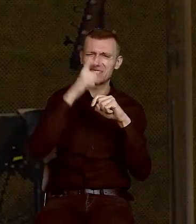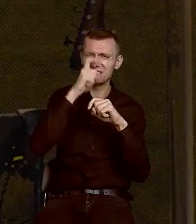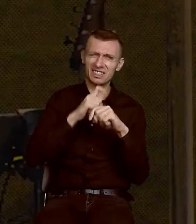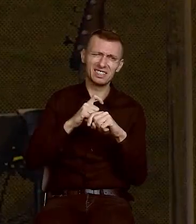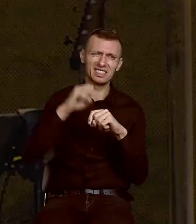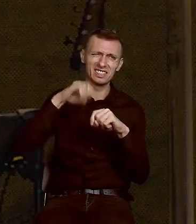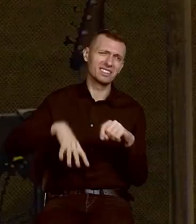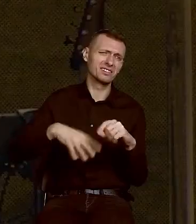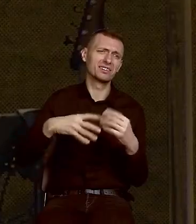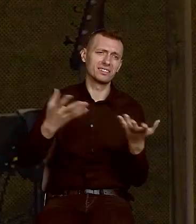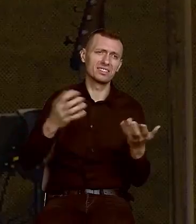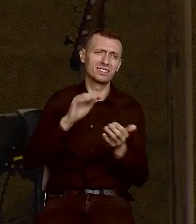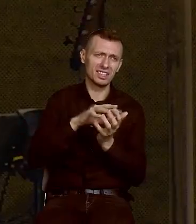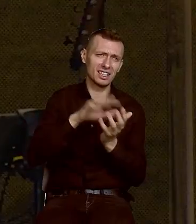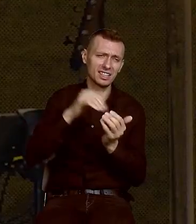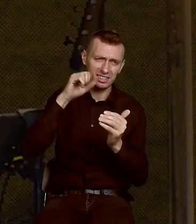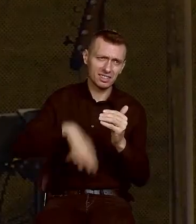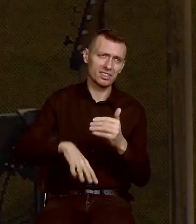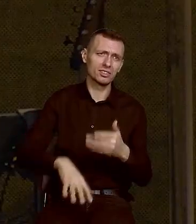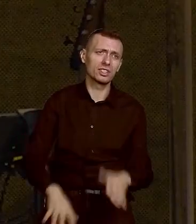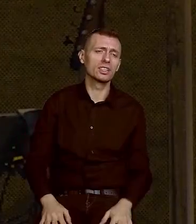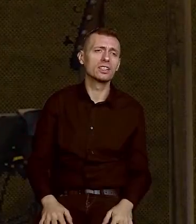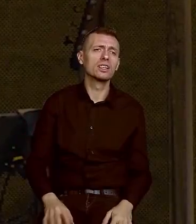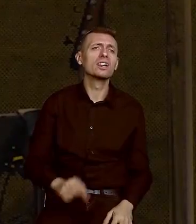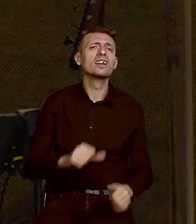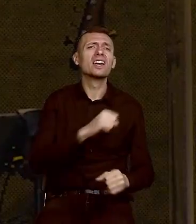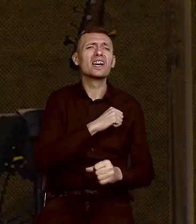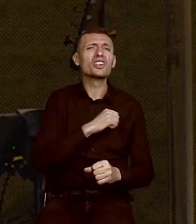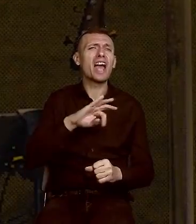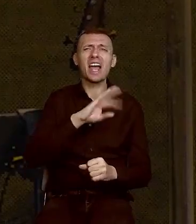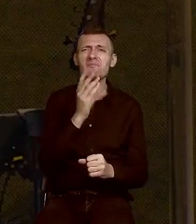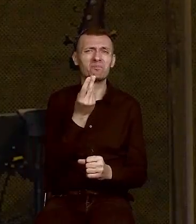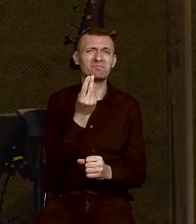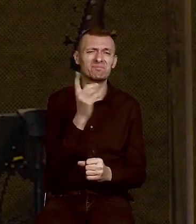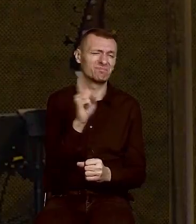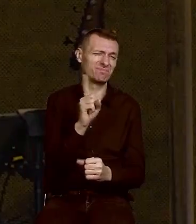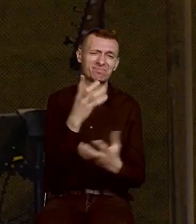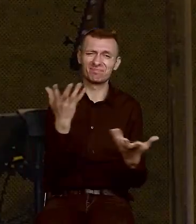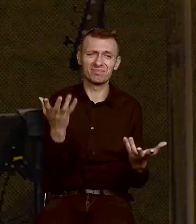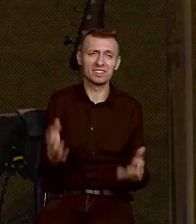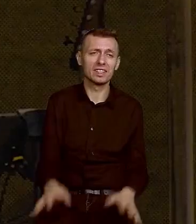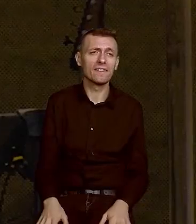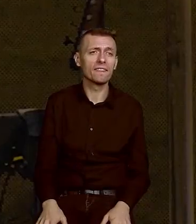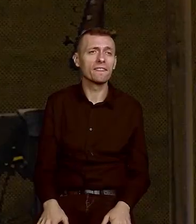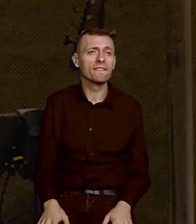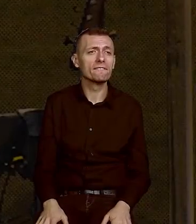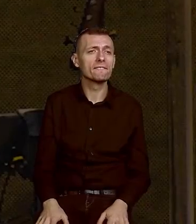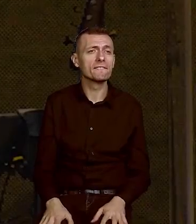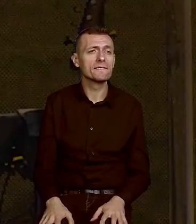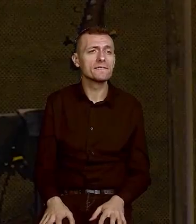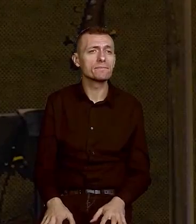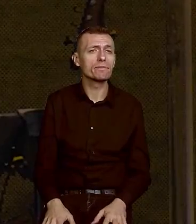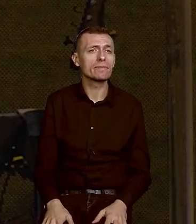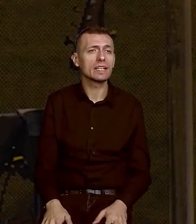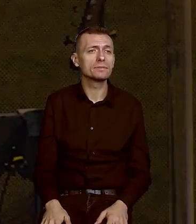Wszyscy bylibyśmy o wiele lepszej sytuacji, gdybyśmy zatrzymali się i zastanowili nad skutkami wyboru naszych